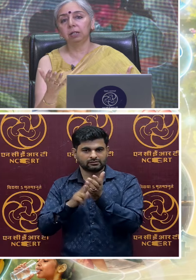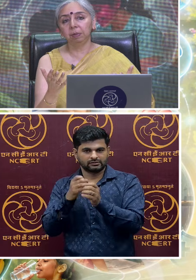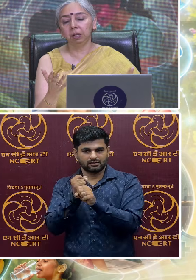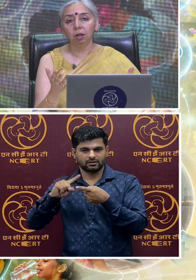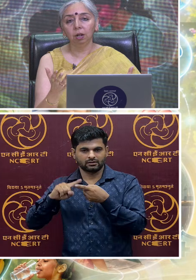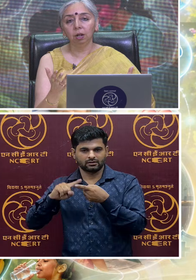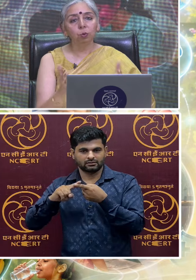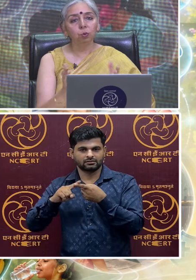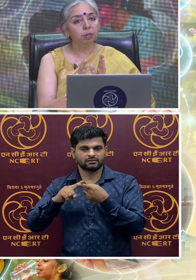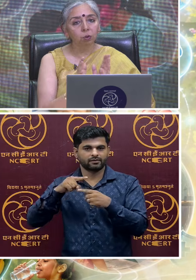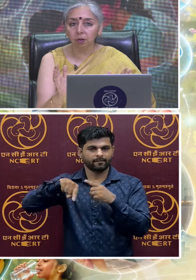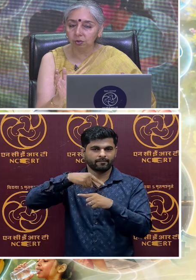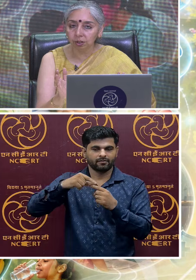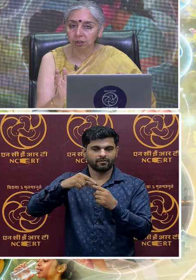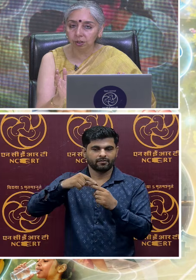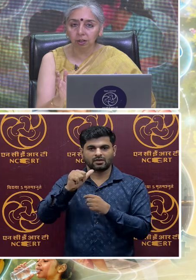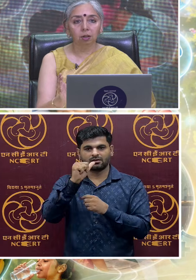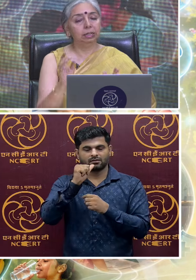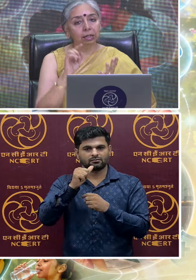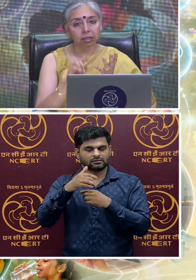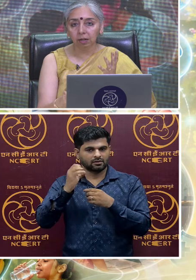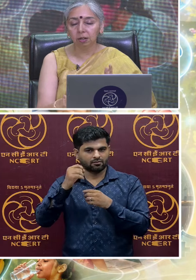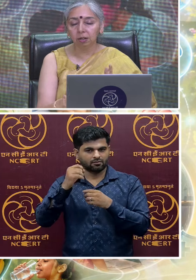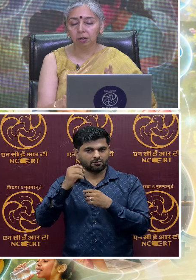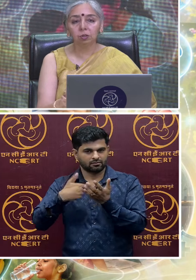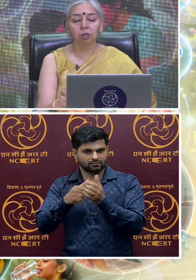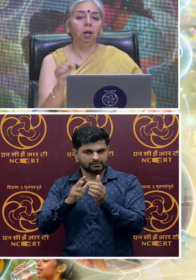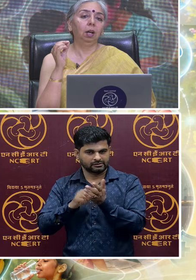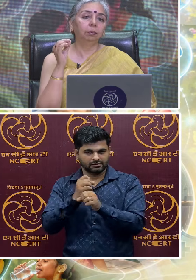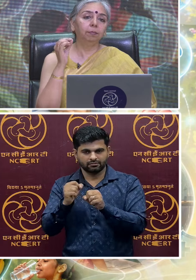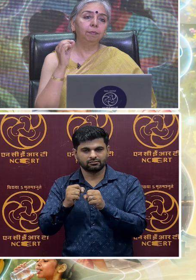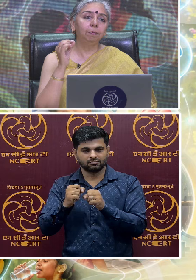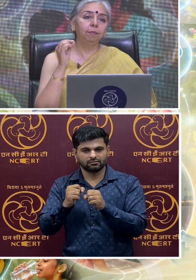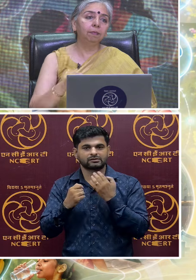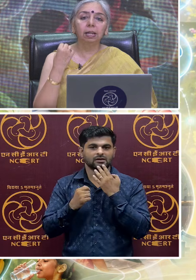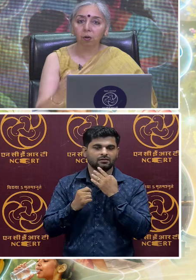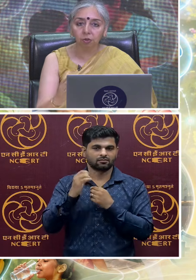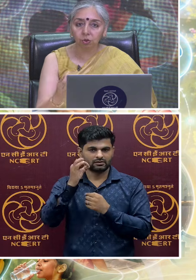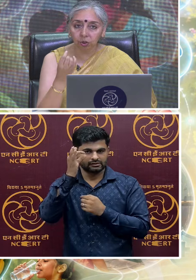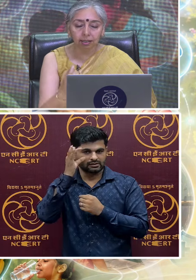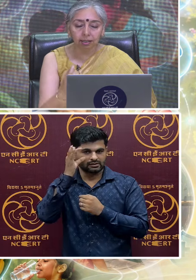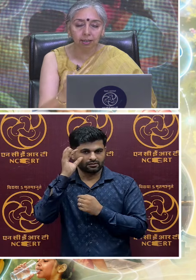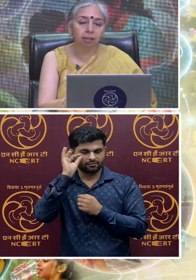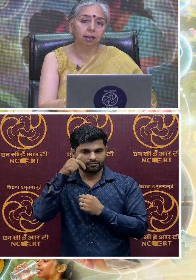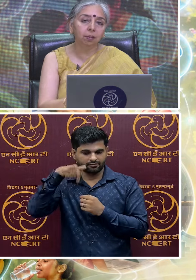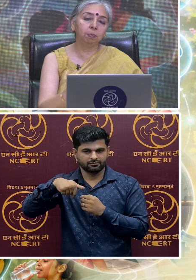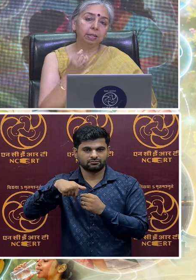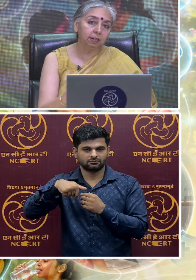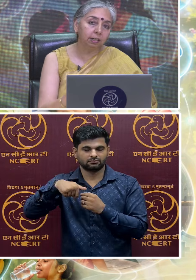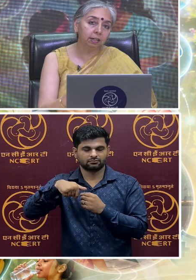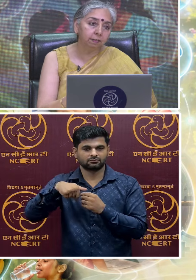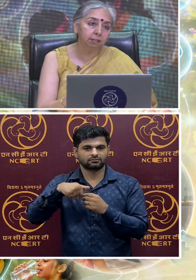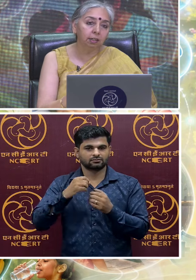फ्लेवर्ड ड्रिंक पिया, तो उसमें कोई ऑरेंज नहीं है, कलर है ऑरेंज, फ्लेवर है ऑरेंज जो कि सिंथेटिक है,